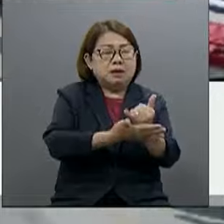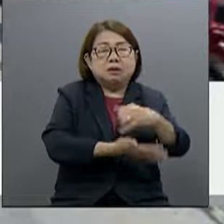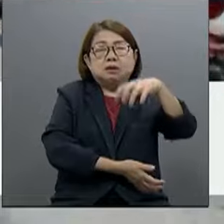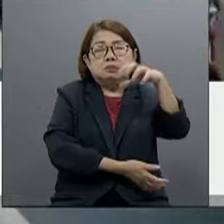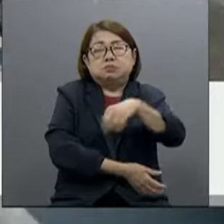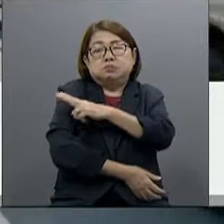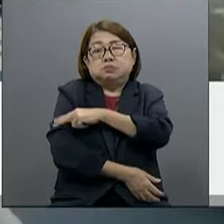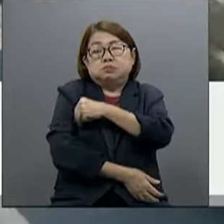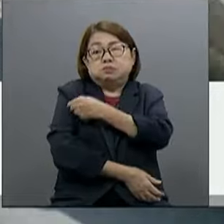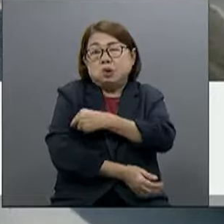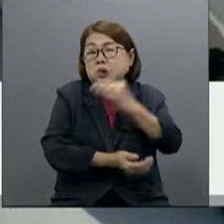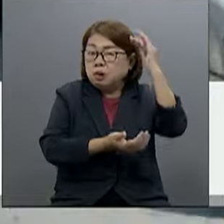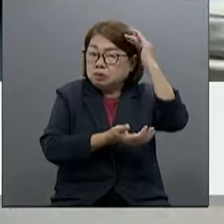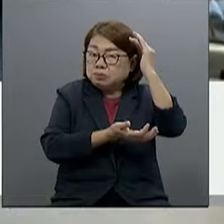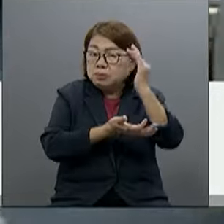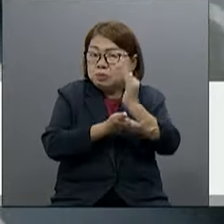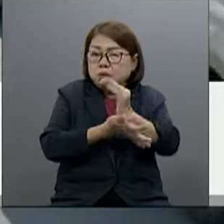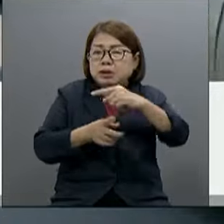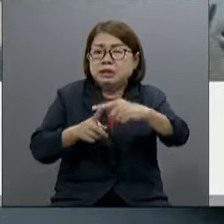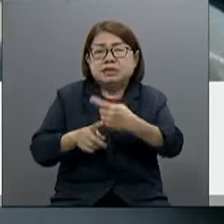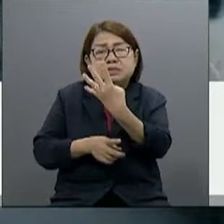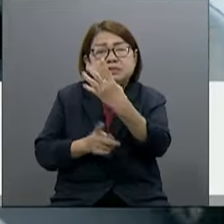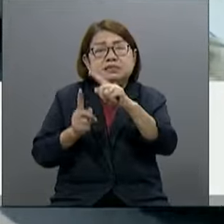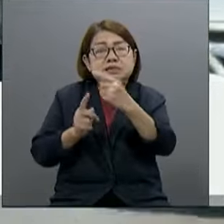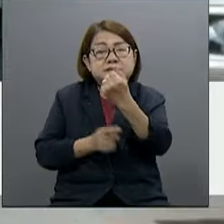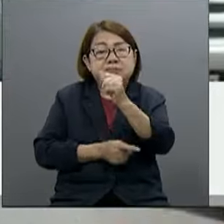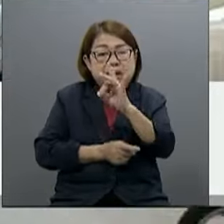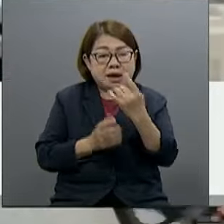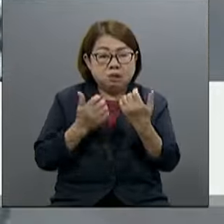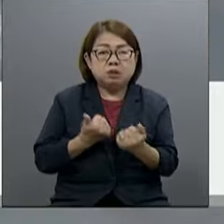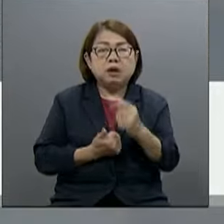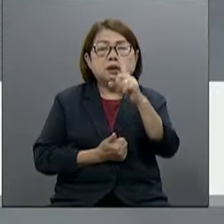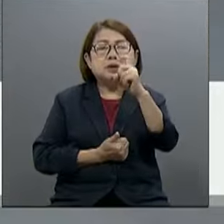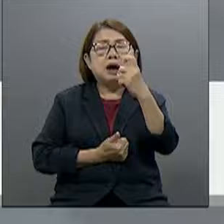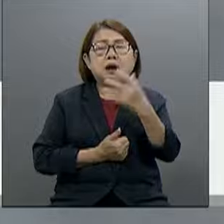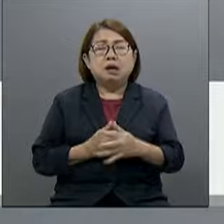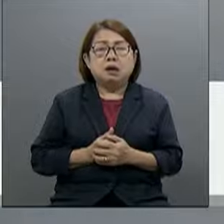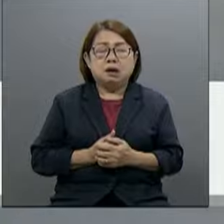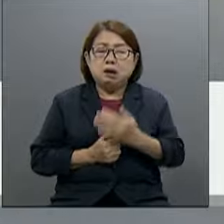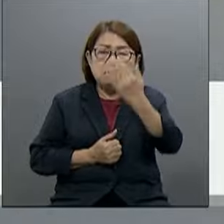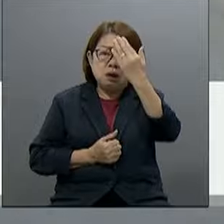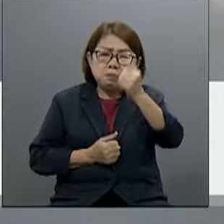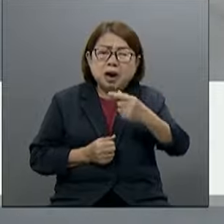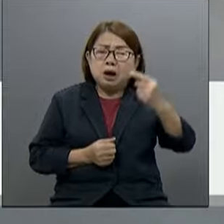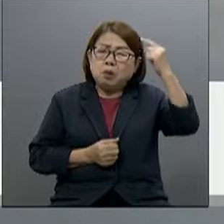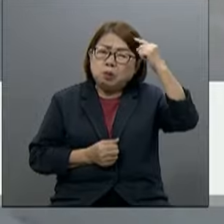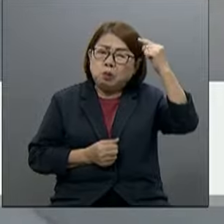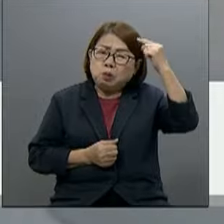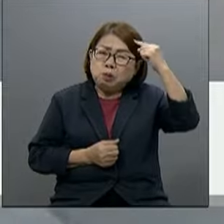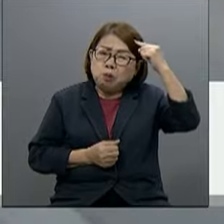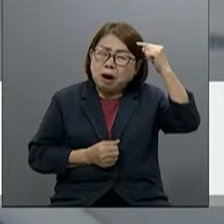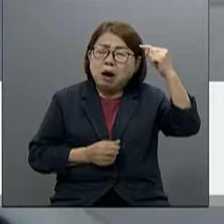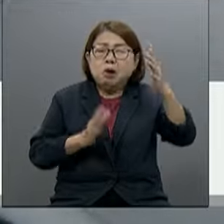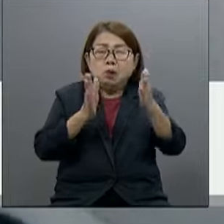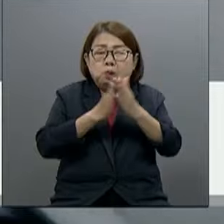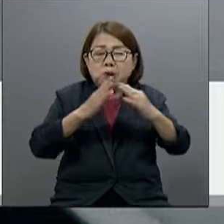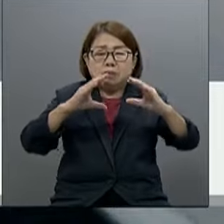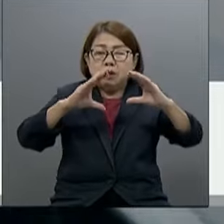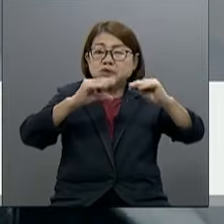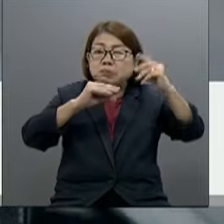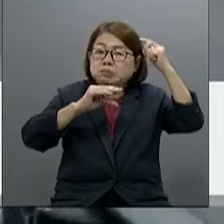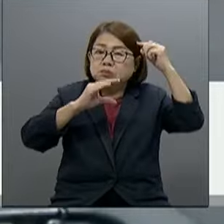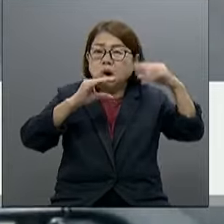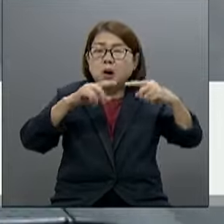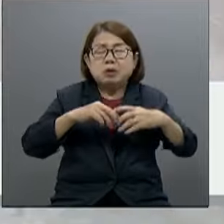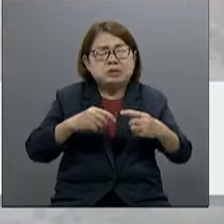ษายนได้เสียชีวิตลงซึ่งสาเหตุของการเสียชีวิตเกิดจากการบาดเจ็บรุนแรงที่ศีรษะและสมองตลอดระยะเวลา